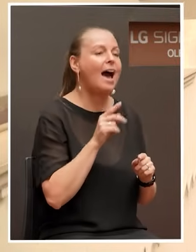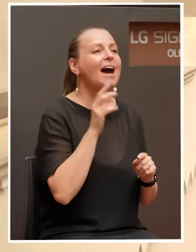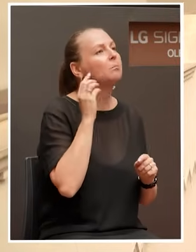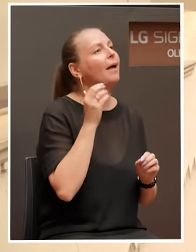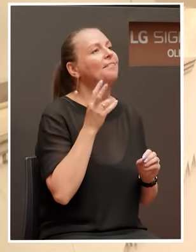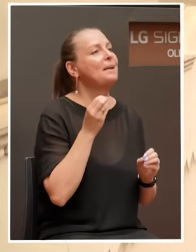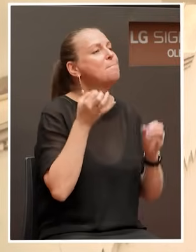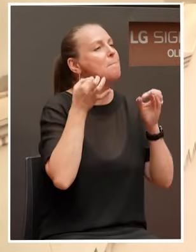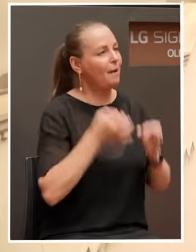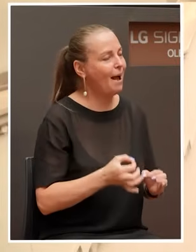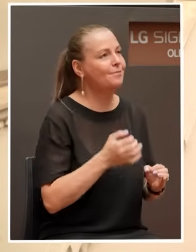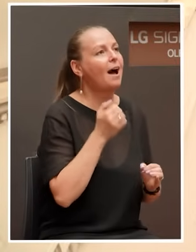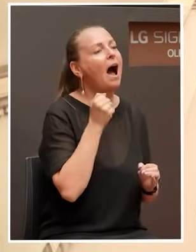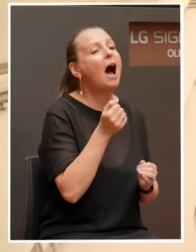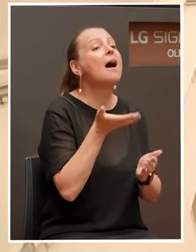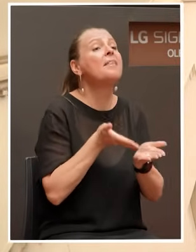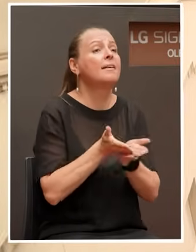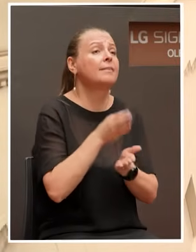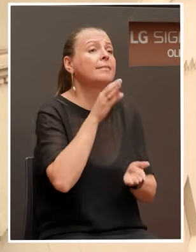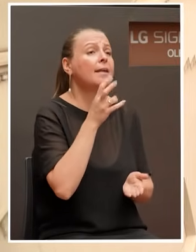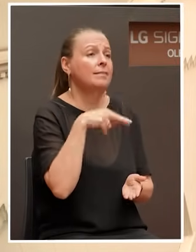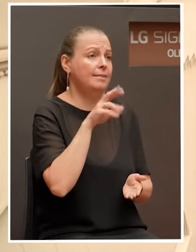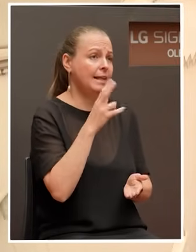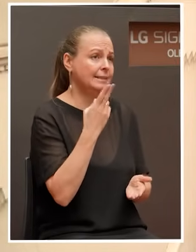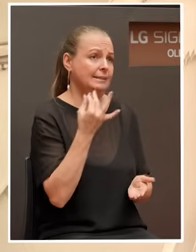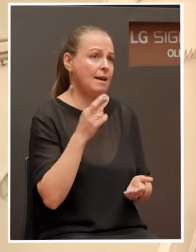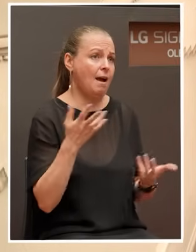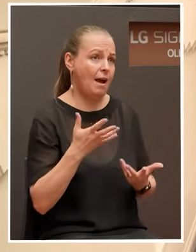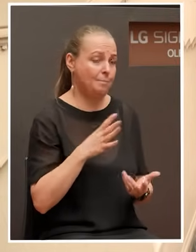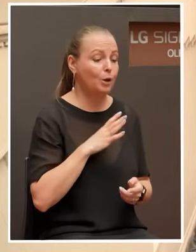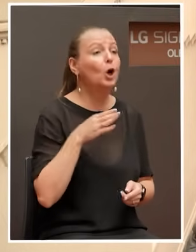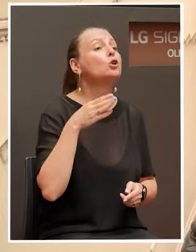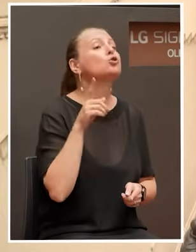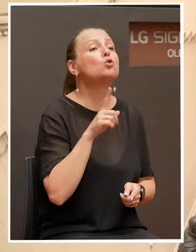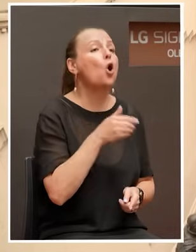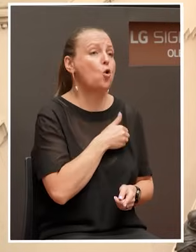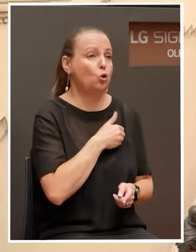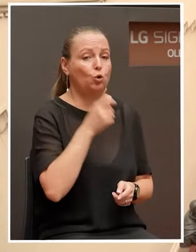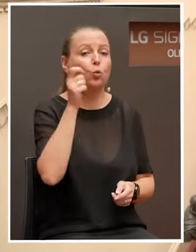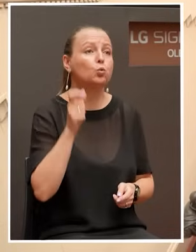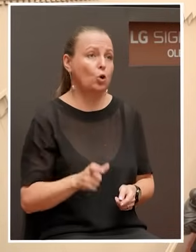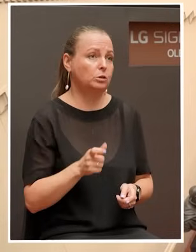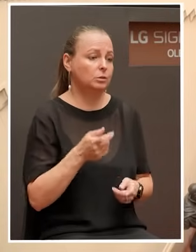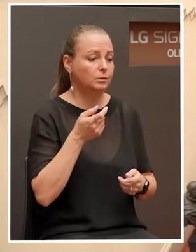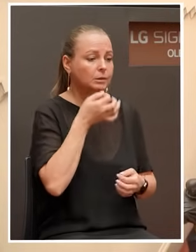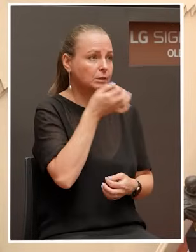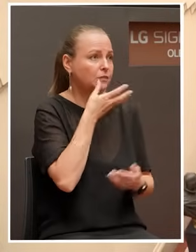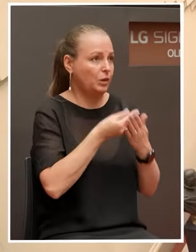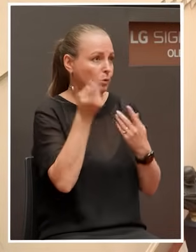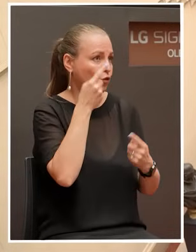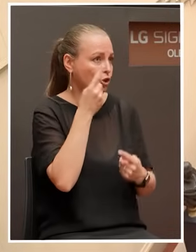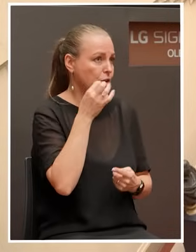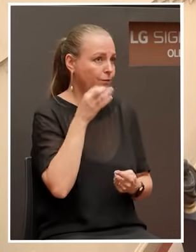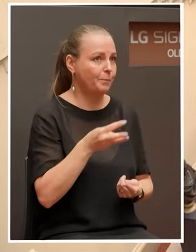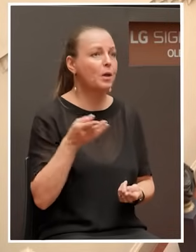правда, а важна интенция, важно то, что хочет таким образом художник сказать о своем творчестве. Он говорит